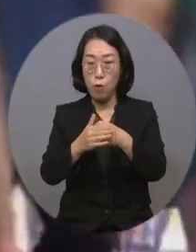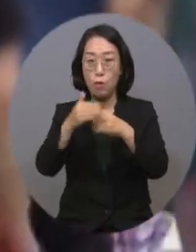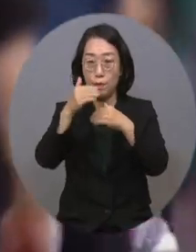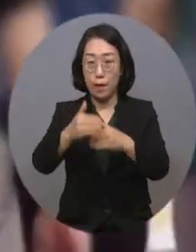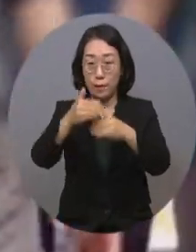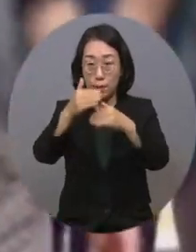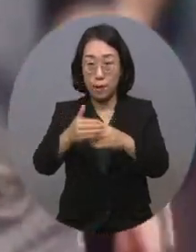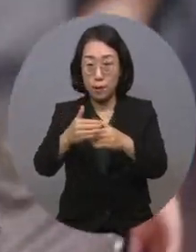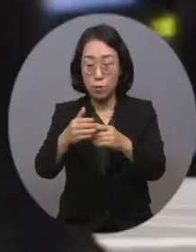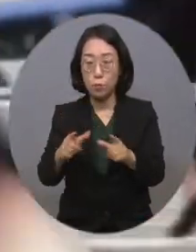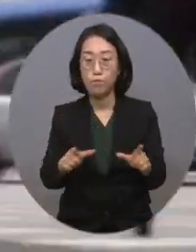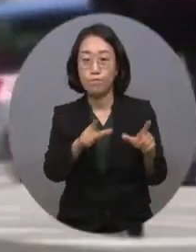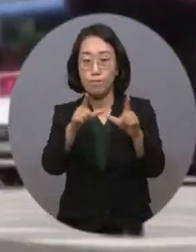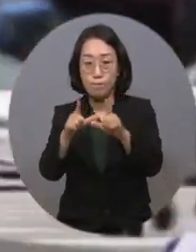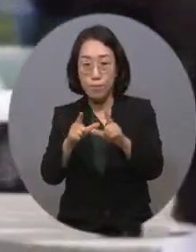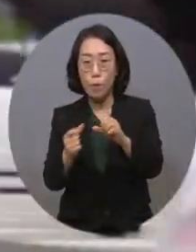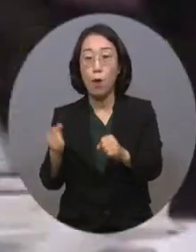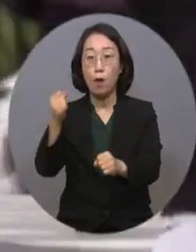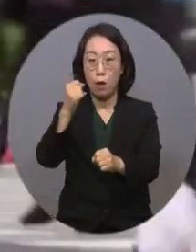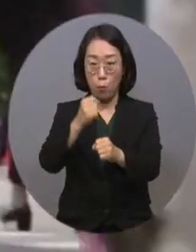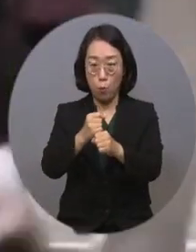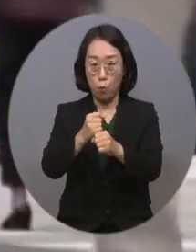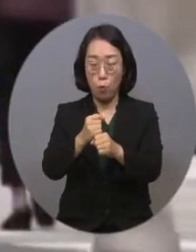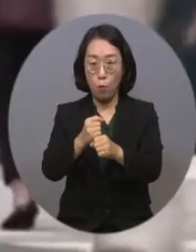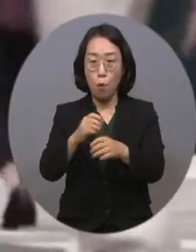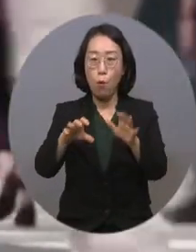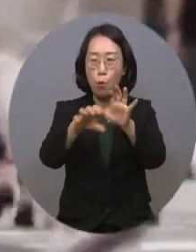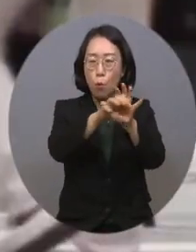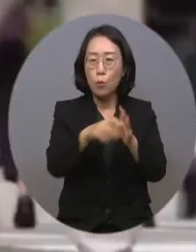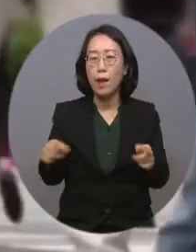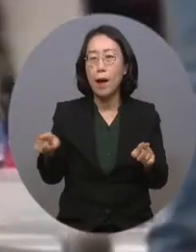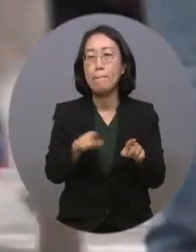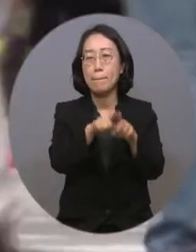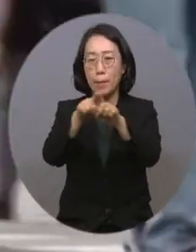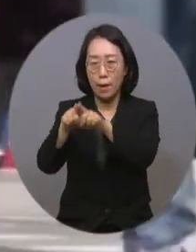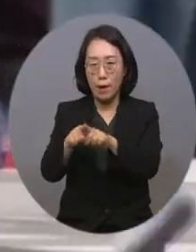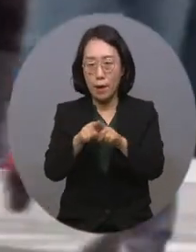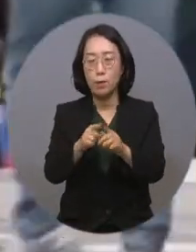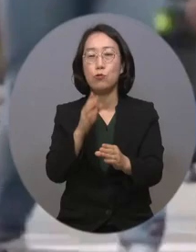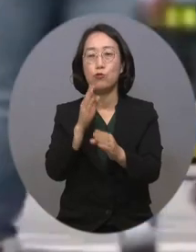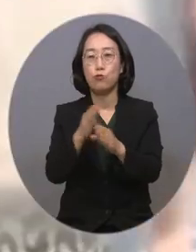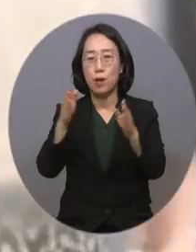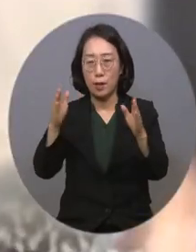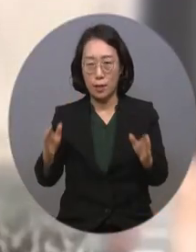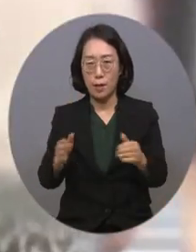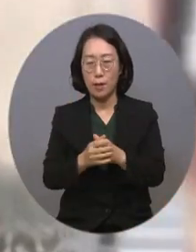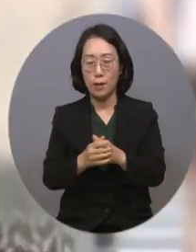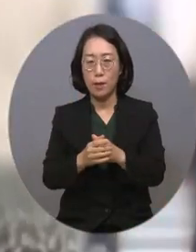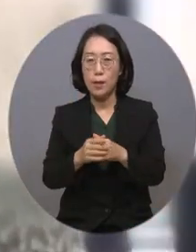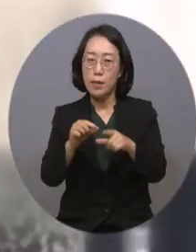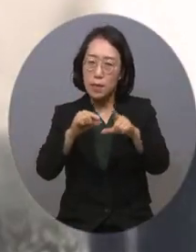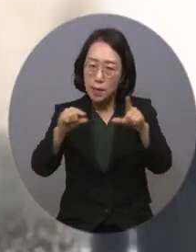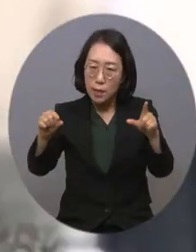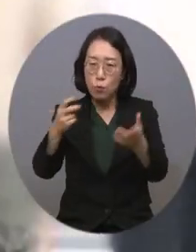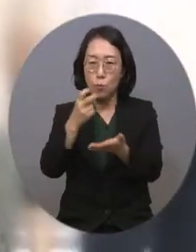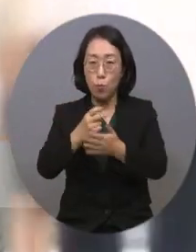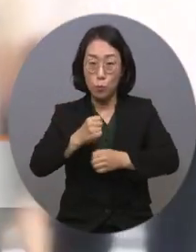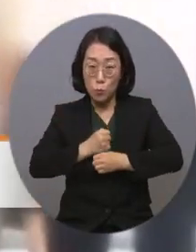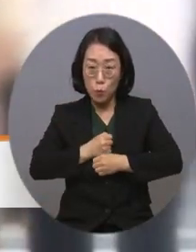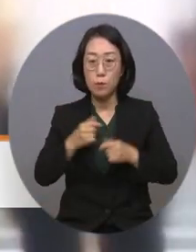이른바 위드 코로나 를 준비하는 징검다리 기간으로 일부 방역 조치는 원화 됐습니다